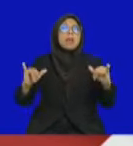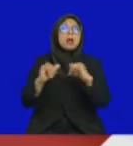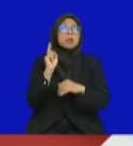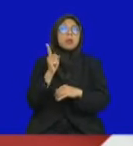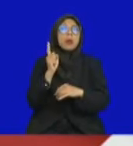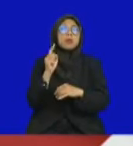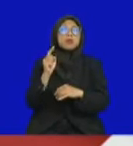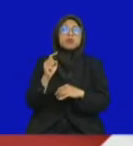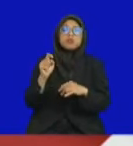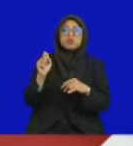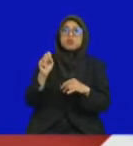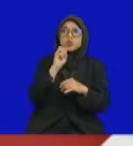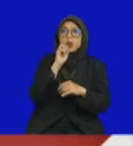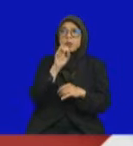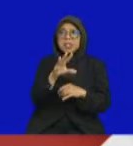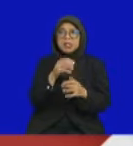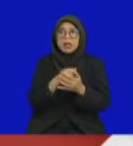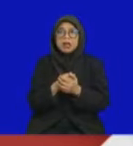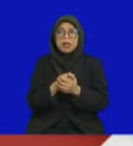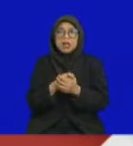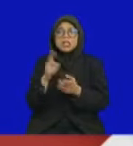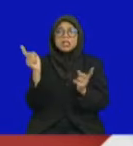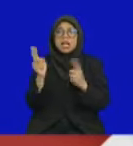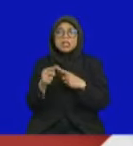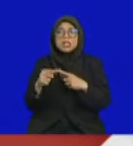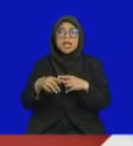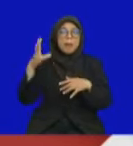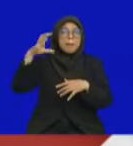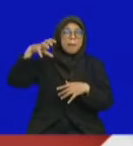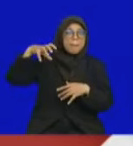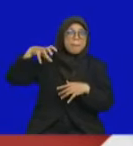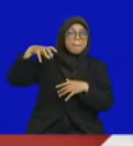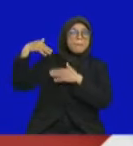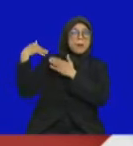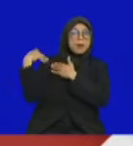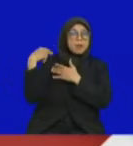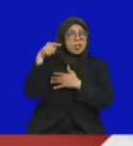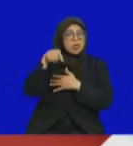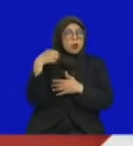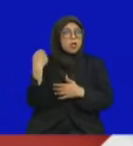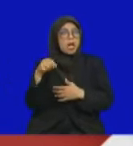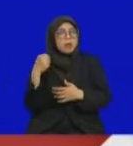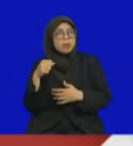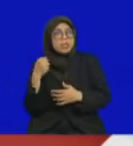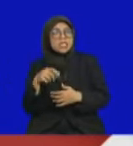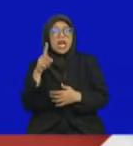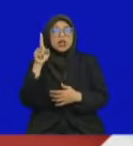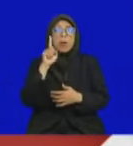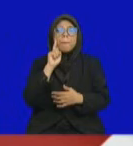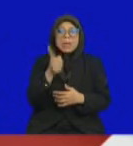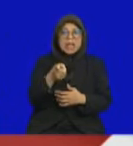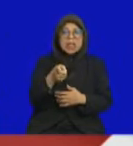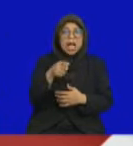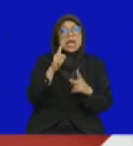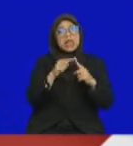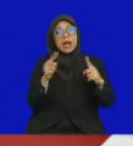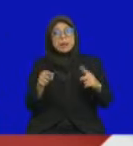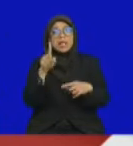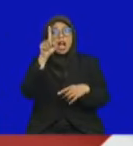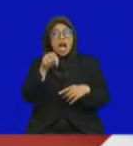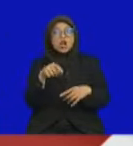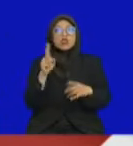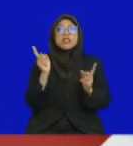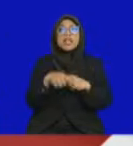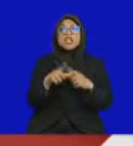disampaikan bahwa enggak bisa sendirian Oleh karena itu yang namanya pemimpin itu enggak bisa hanya dengan asal Waton perintah tetapi juga menjadi